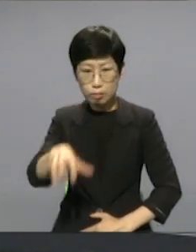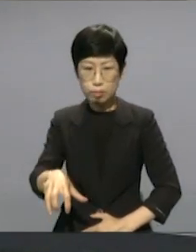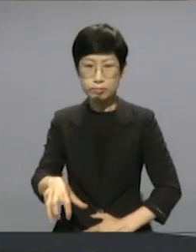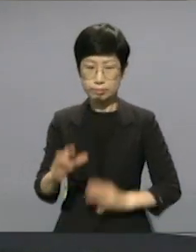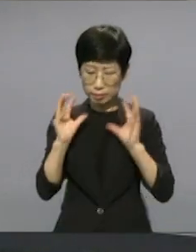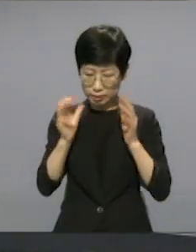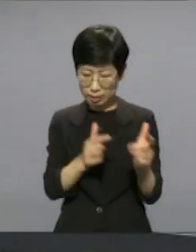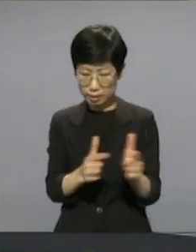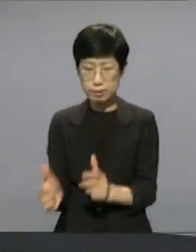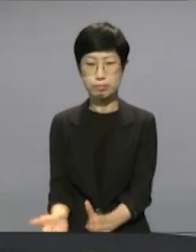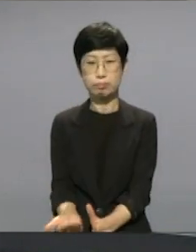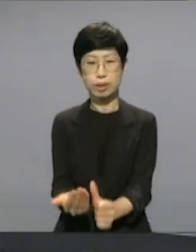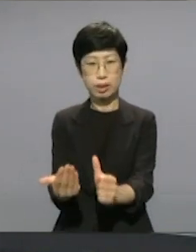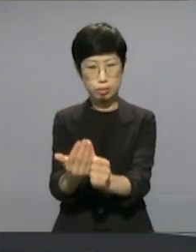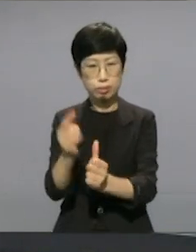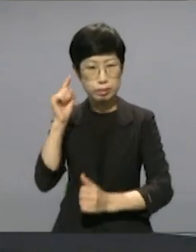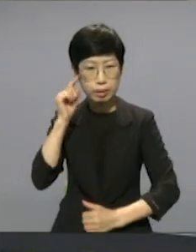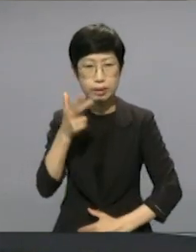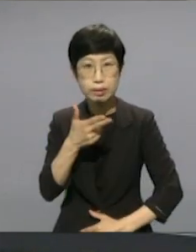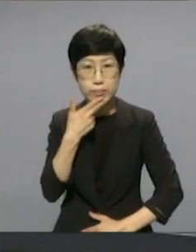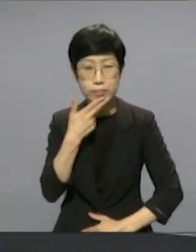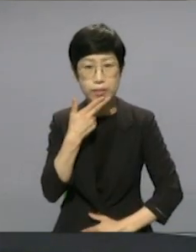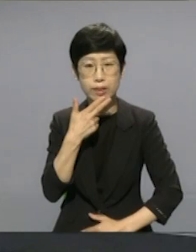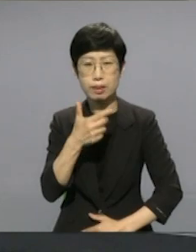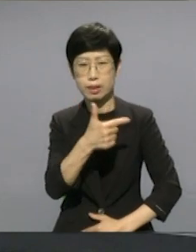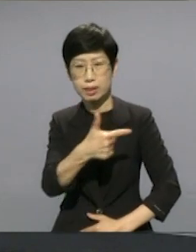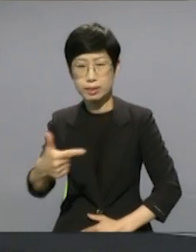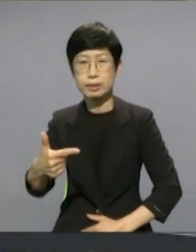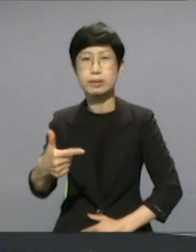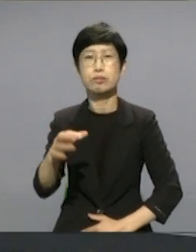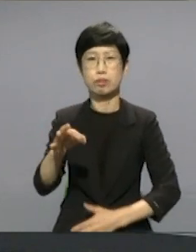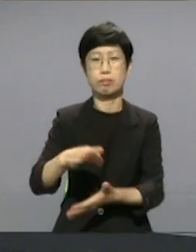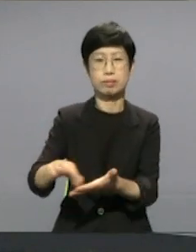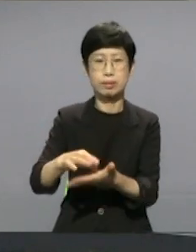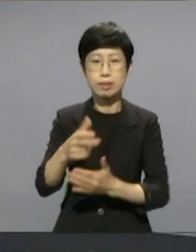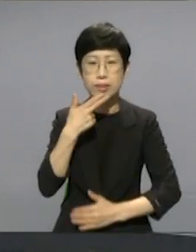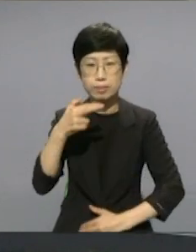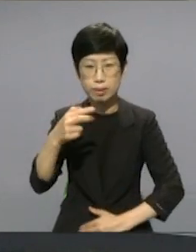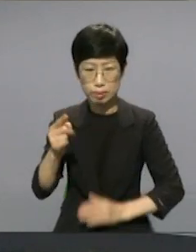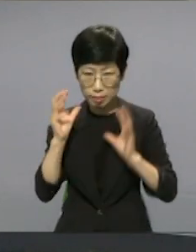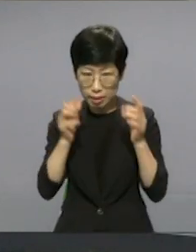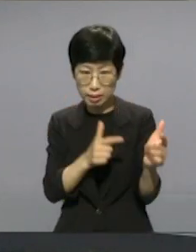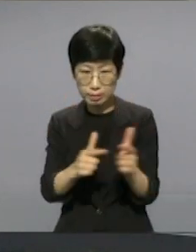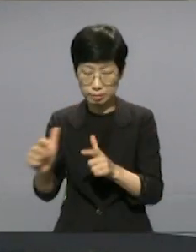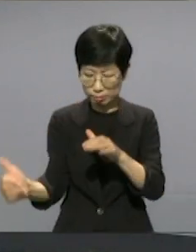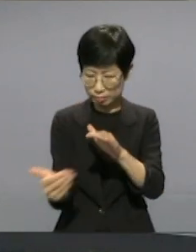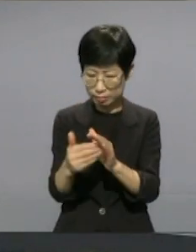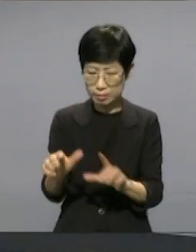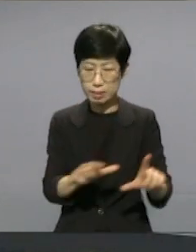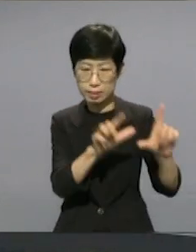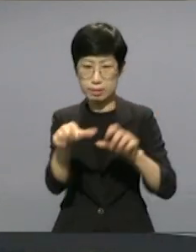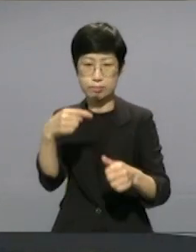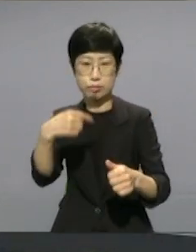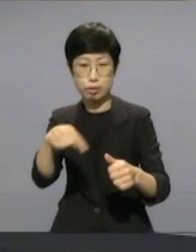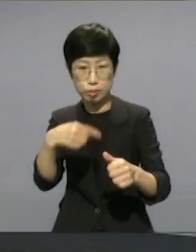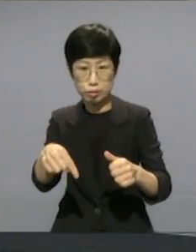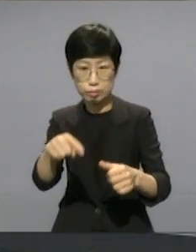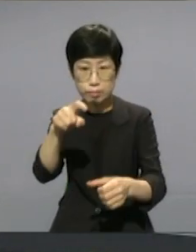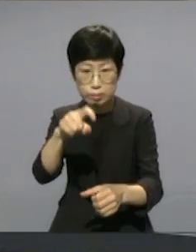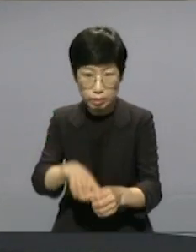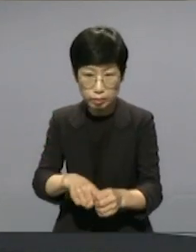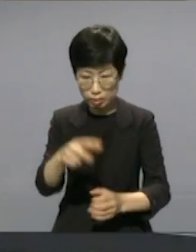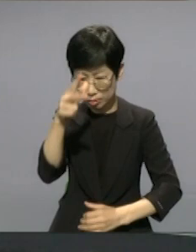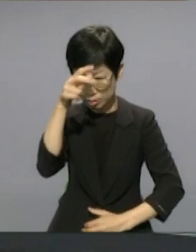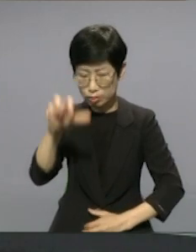will raise children in Jordan if I need like the best life for them, the best education and not to pay like a fortune